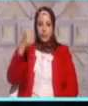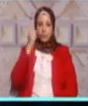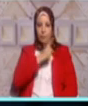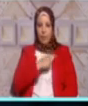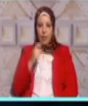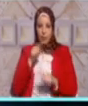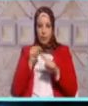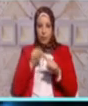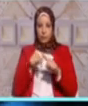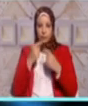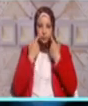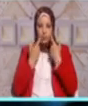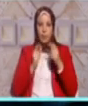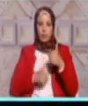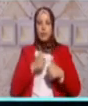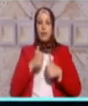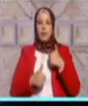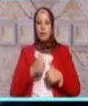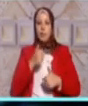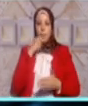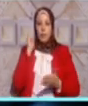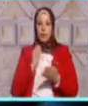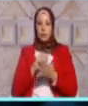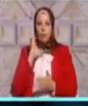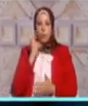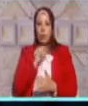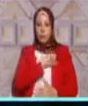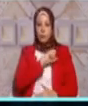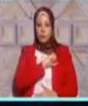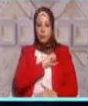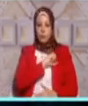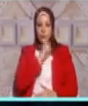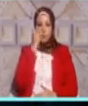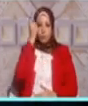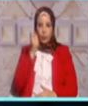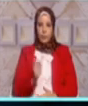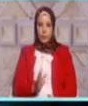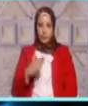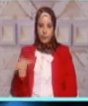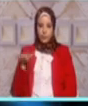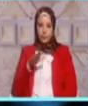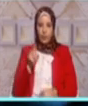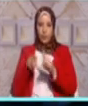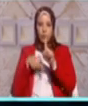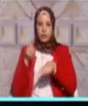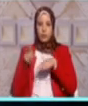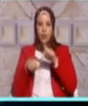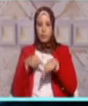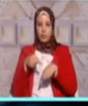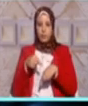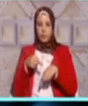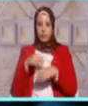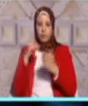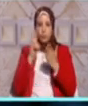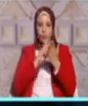ان الامتحانات كانت امتحانات الحقيقه لكل المستويات، رغم ان فكره الاختيار في بعض الاحيان بيبقى فيها